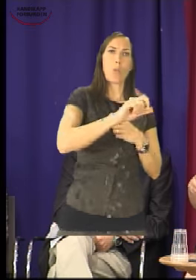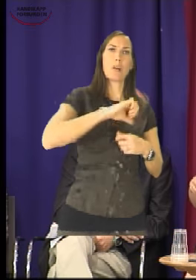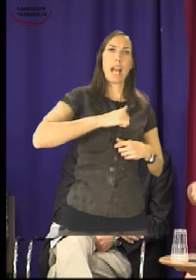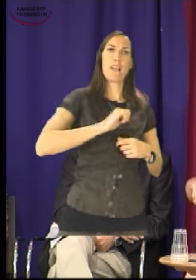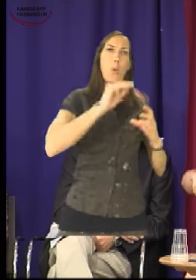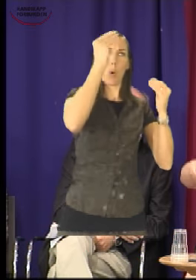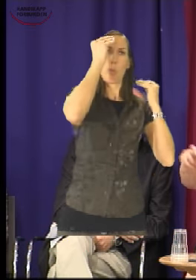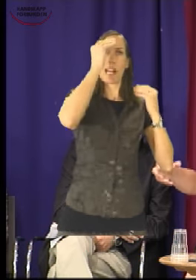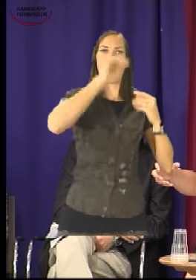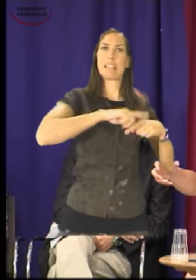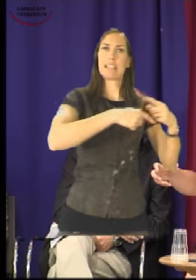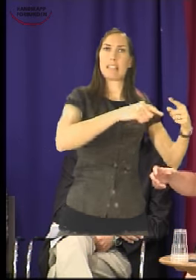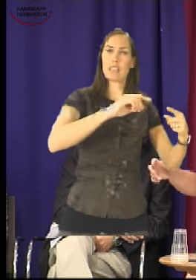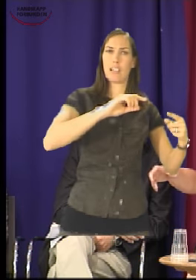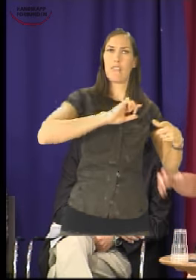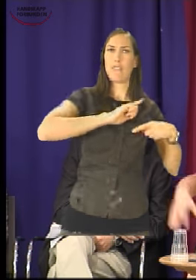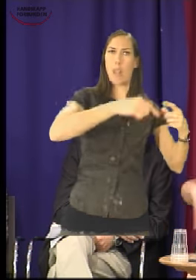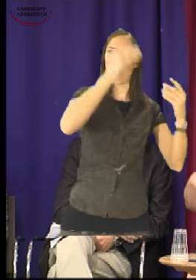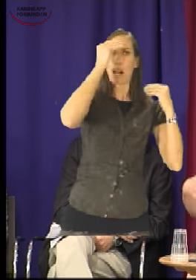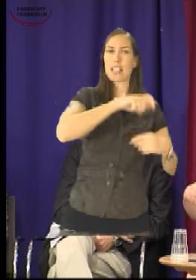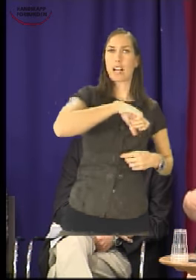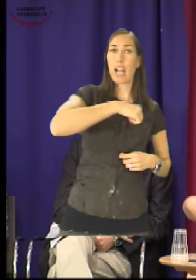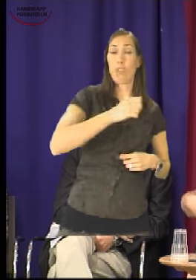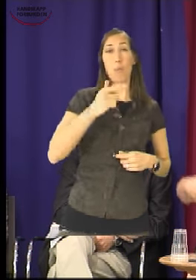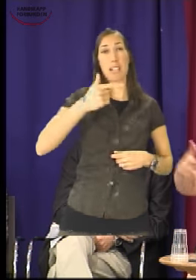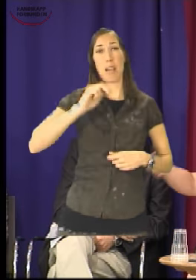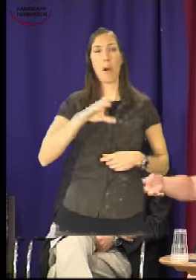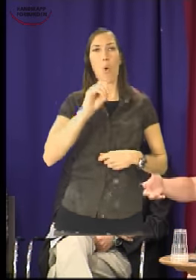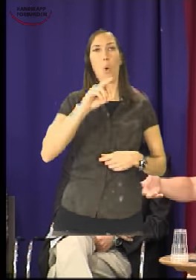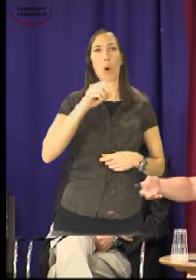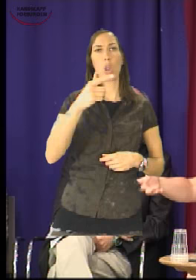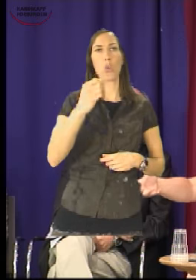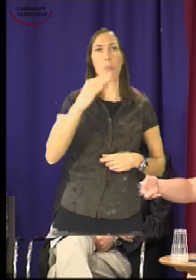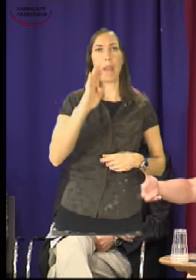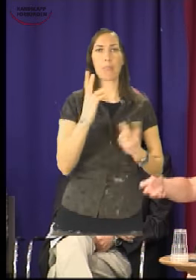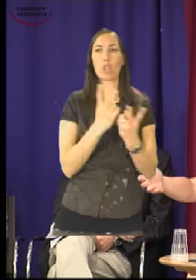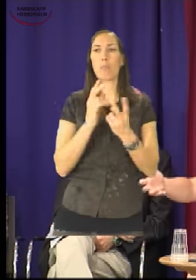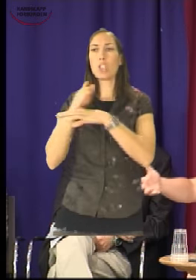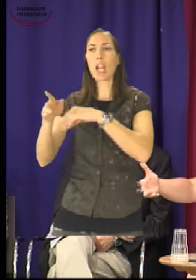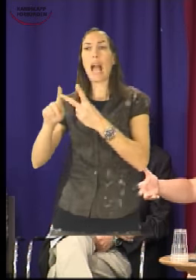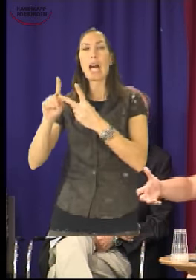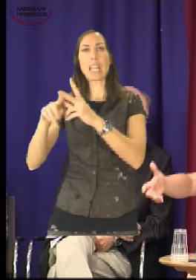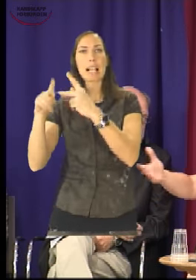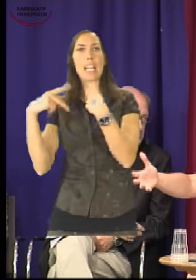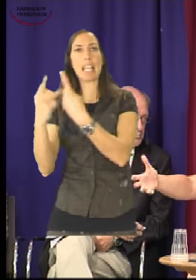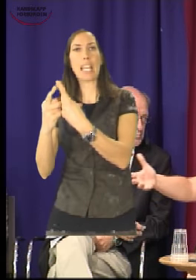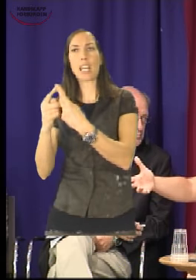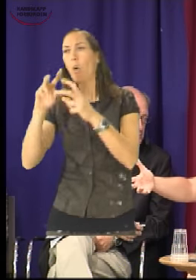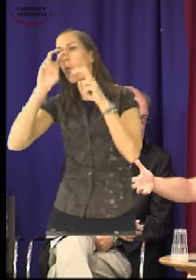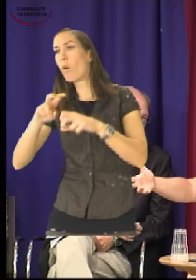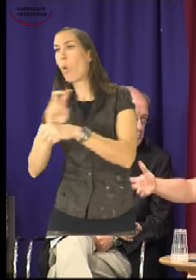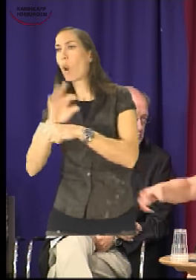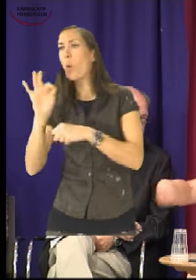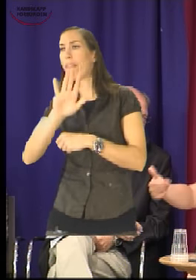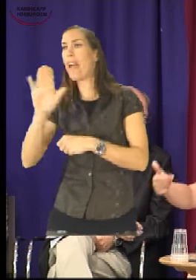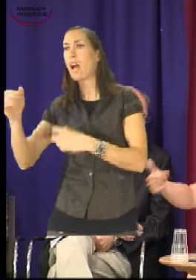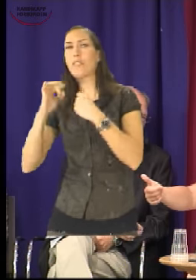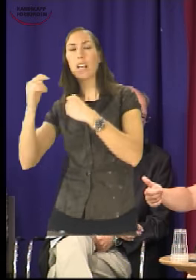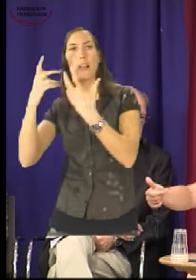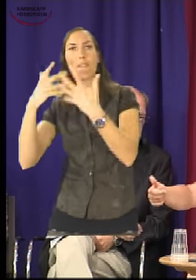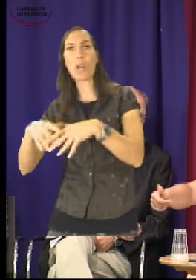kan man säga, och är besöker. Alltså är du ortoped, så är du på en annan ortopedklinik och undersöker hur verksamheten fungerar.